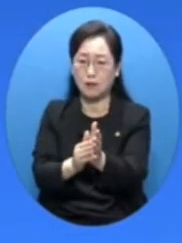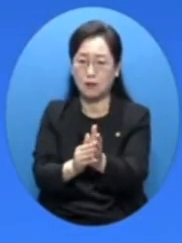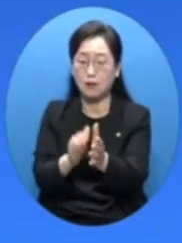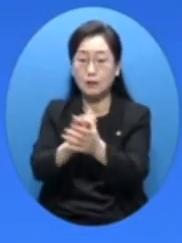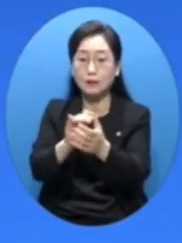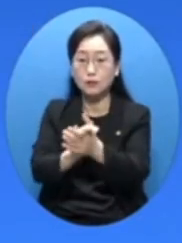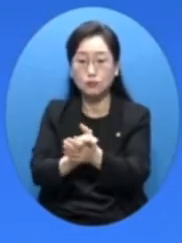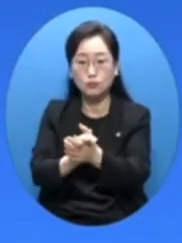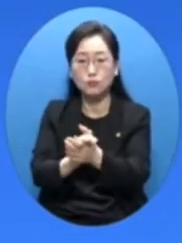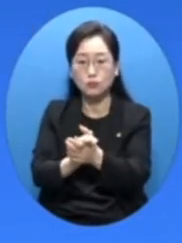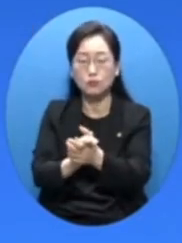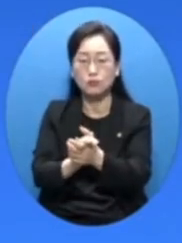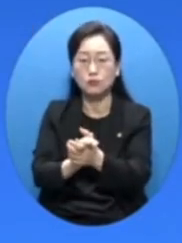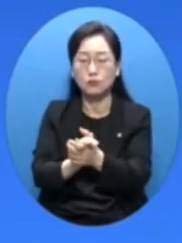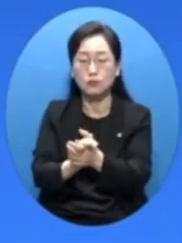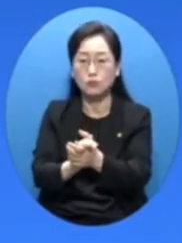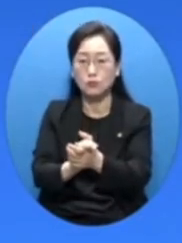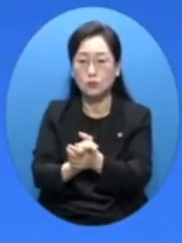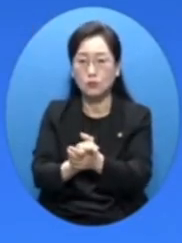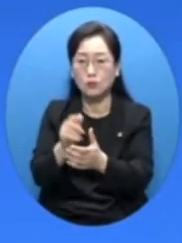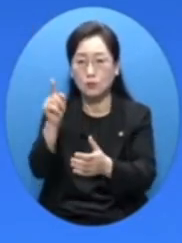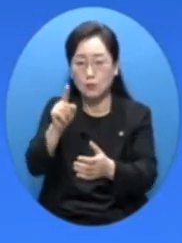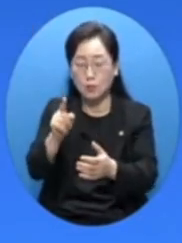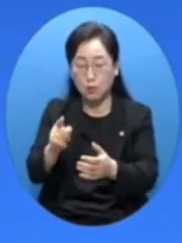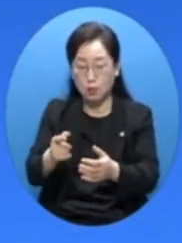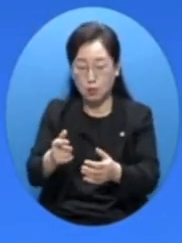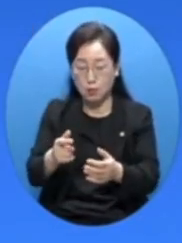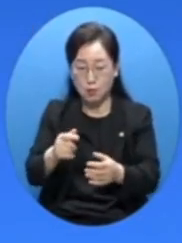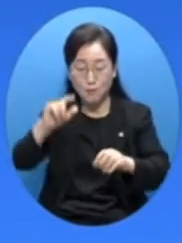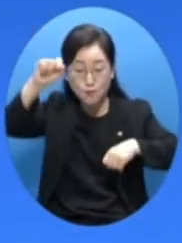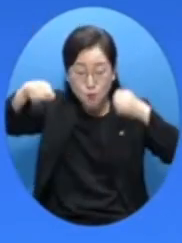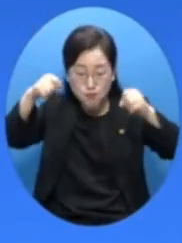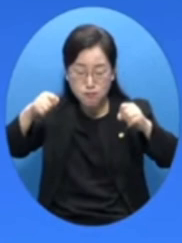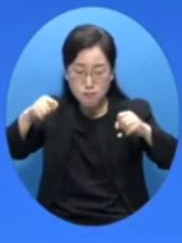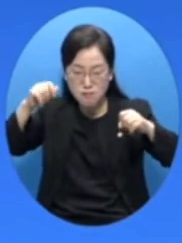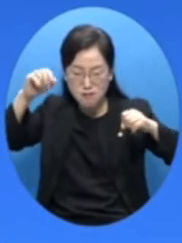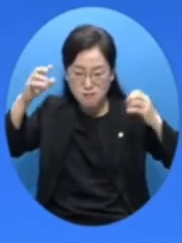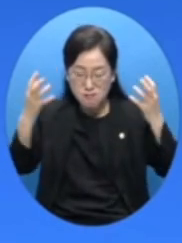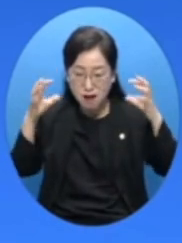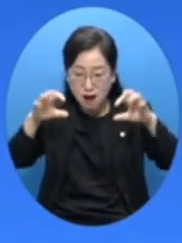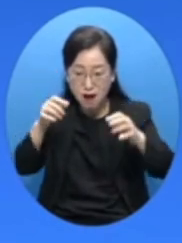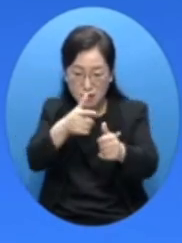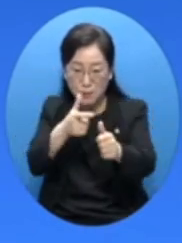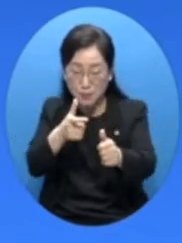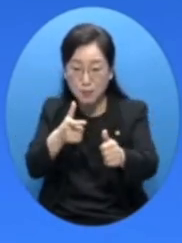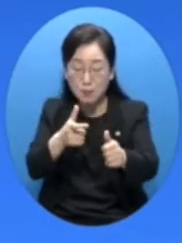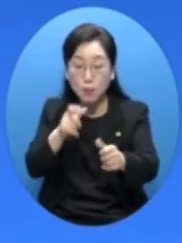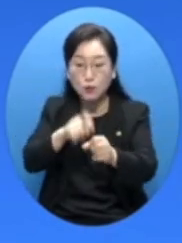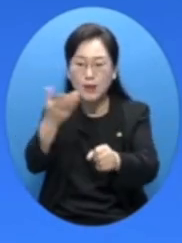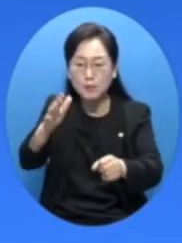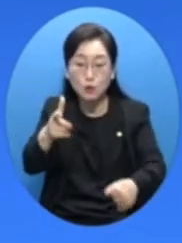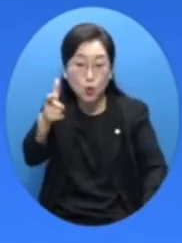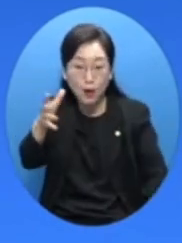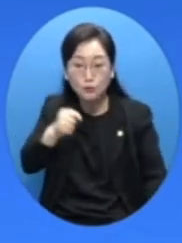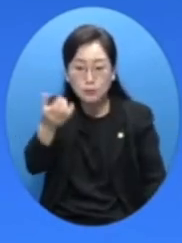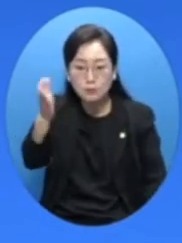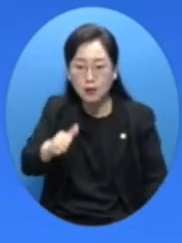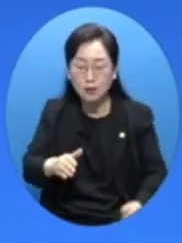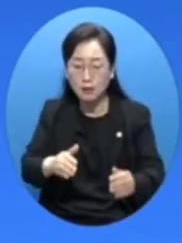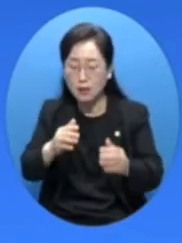사람은 그 맹수의 위협 때문에 총을 갖고 있었지만 총을 들고 있으면서도 그냥 저들에게 쏘지 않고 창에 찔려